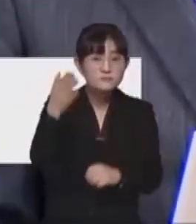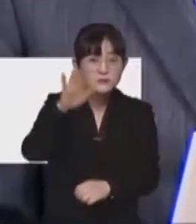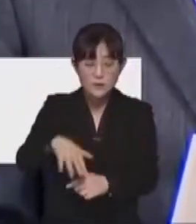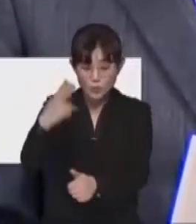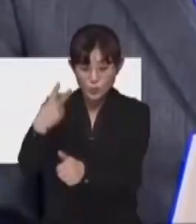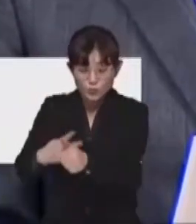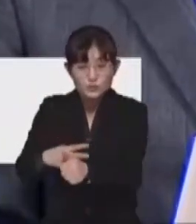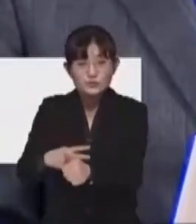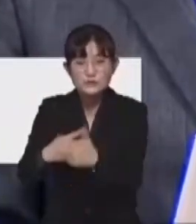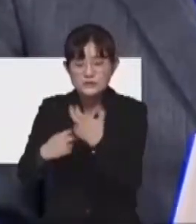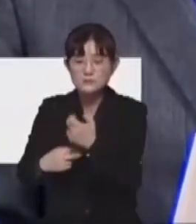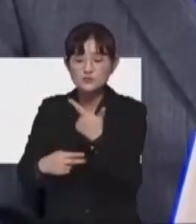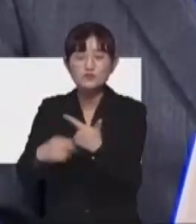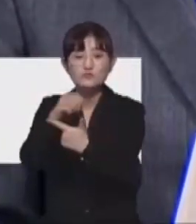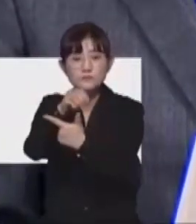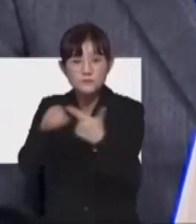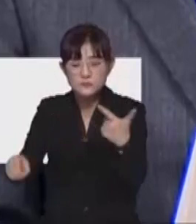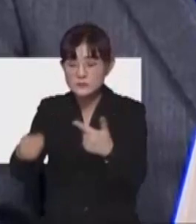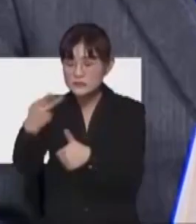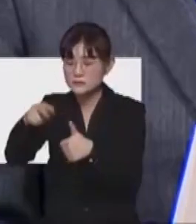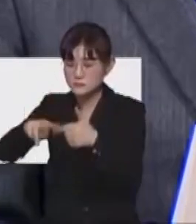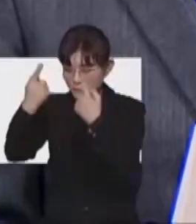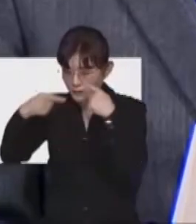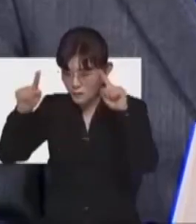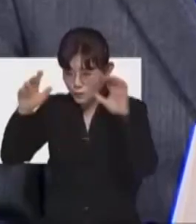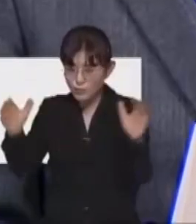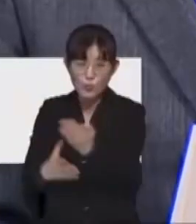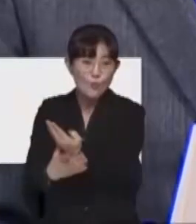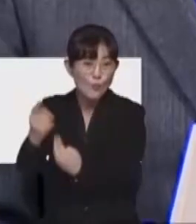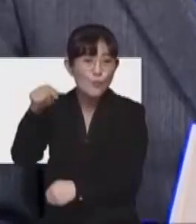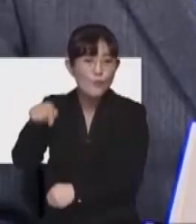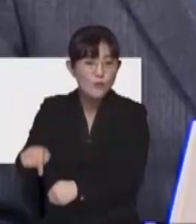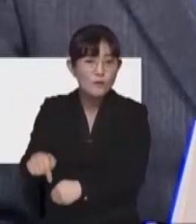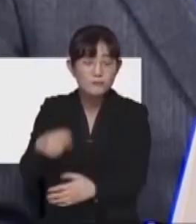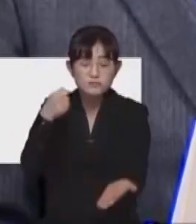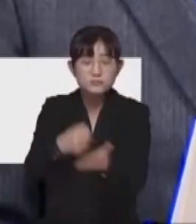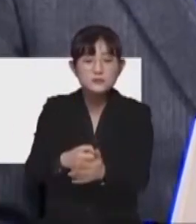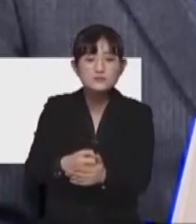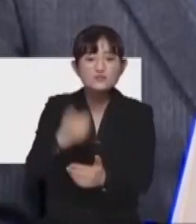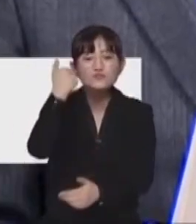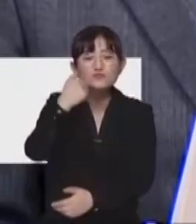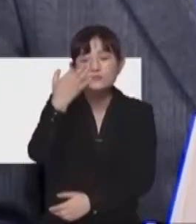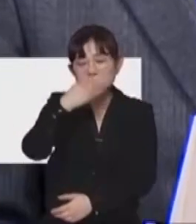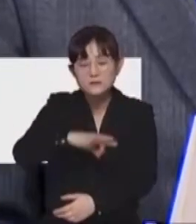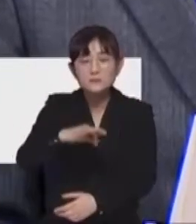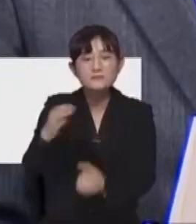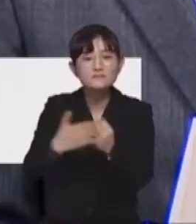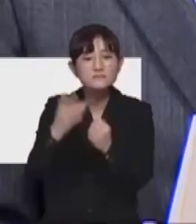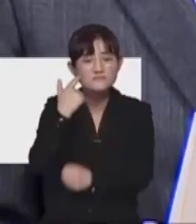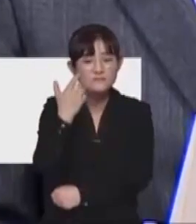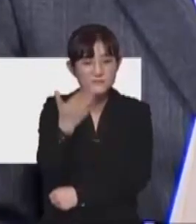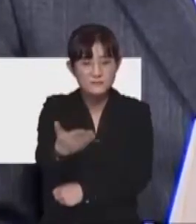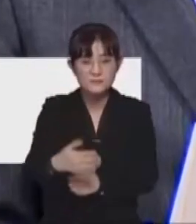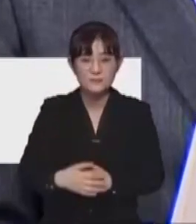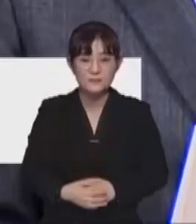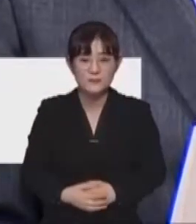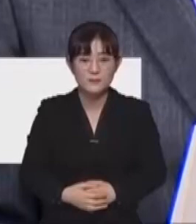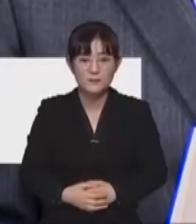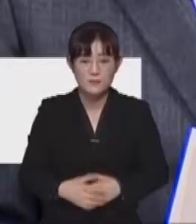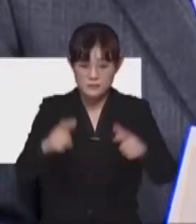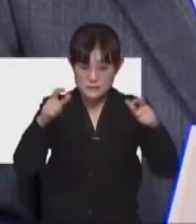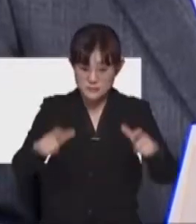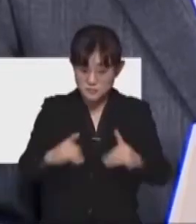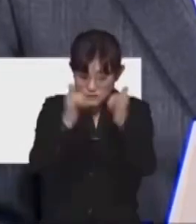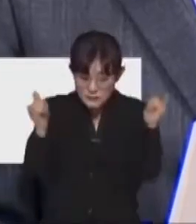70%가 인천대와 통합을 지지한 결과로 누구의 이익을 위한 결정인지 되묻지 않을 수 없고, 그 어디에도